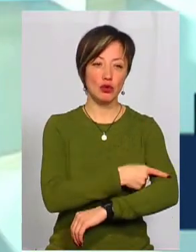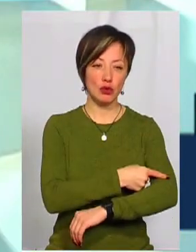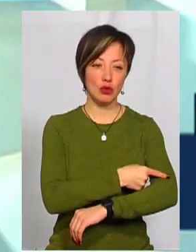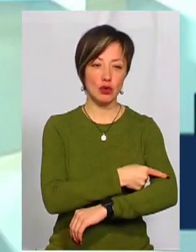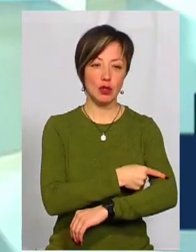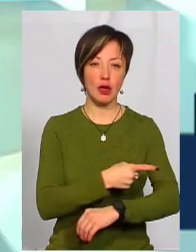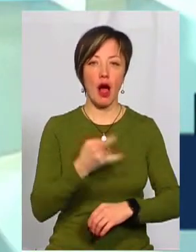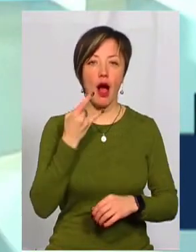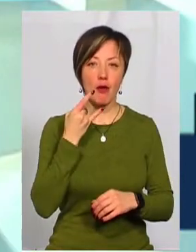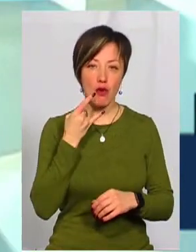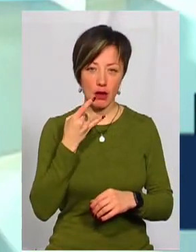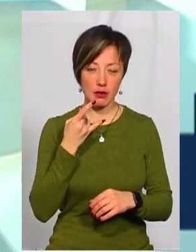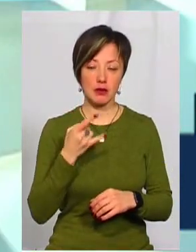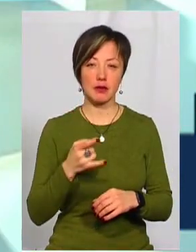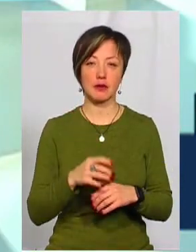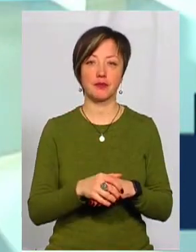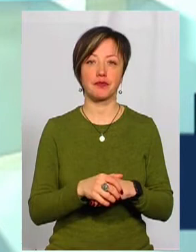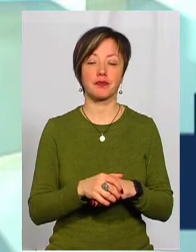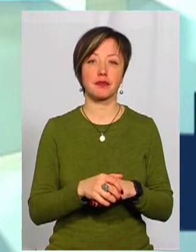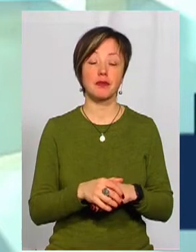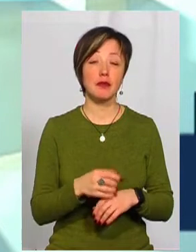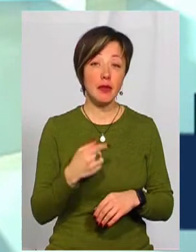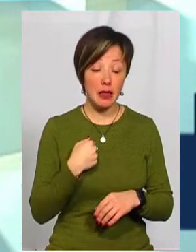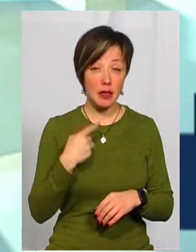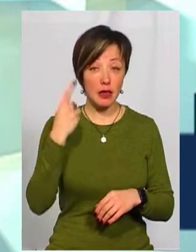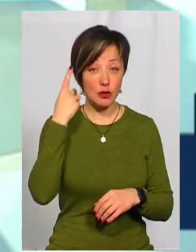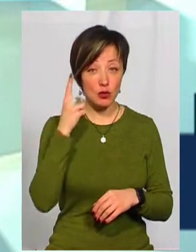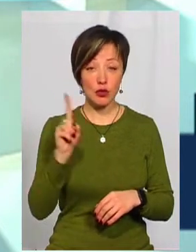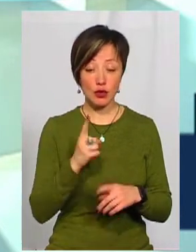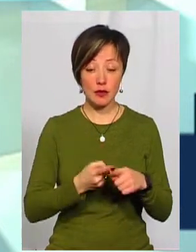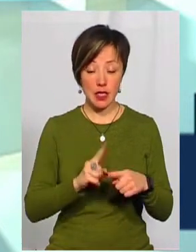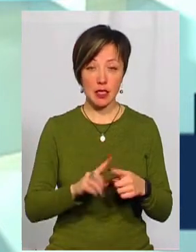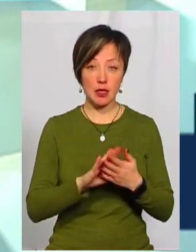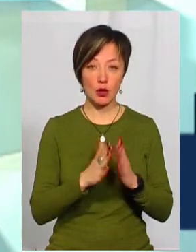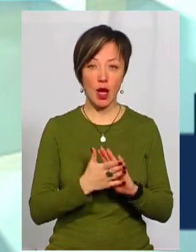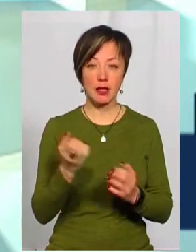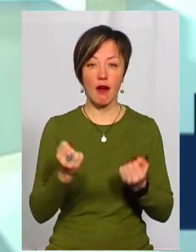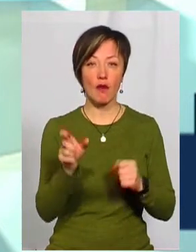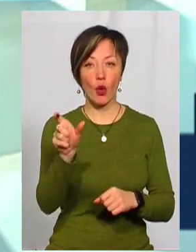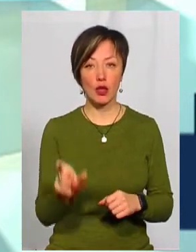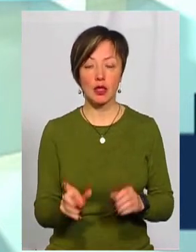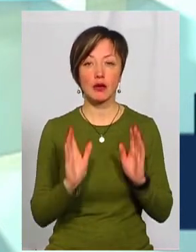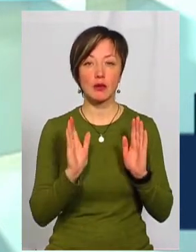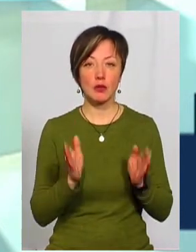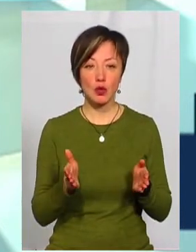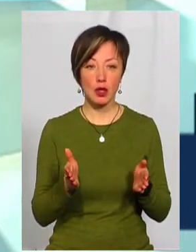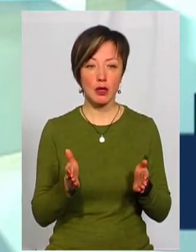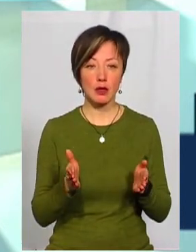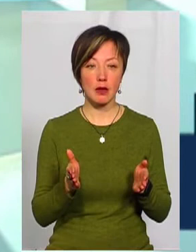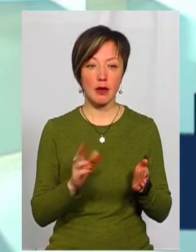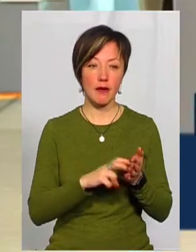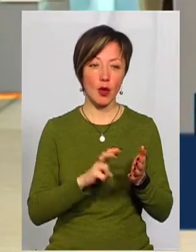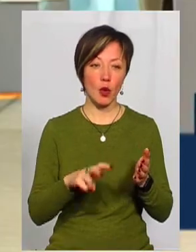потужні акумуляторні батареї, то я думаю, що в даній ситуації водій буде виходити